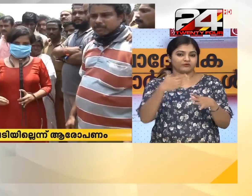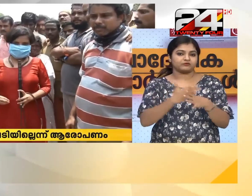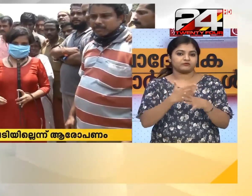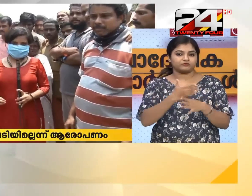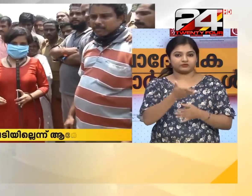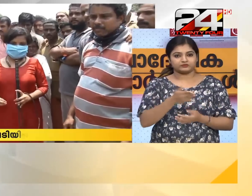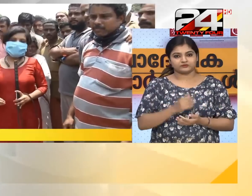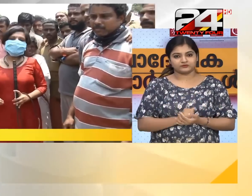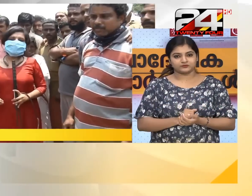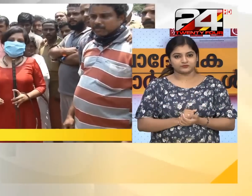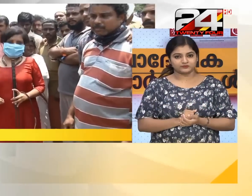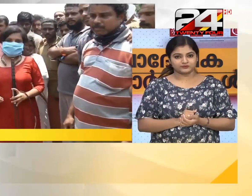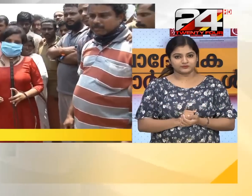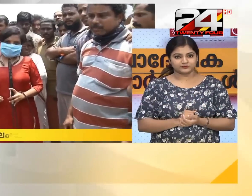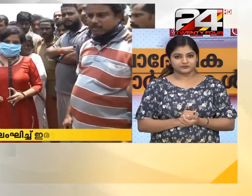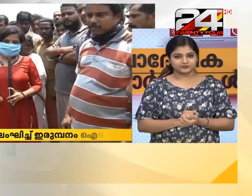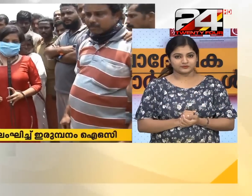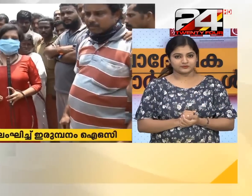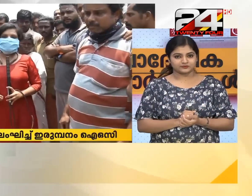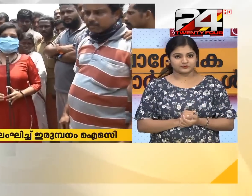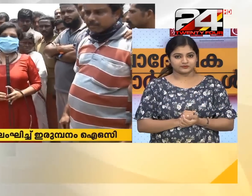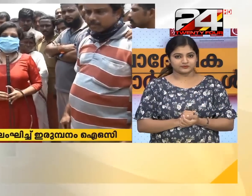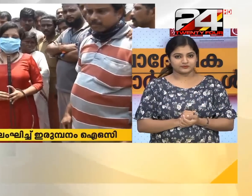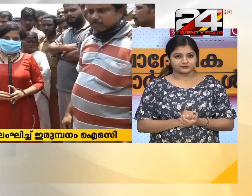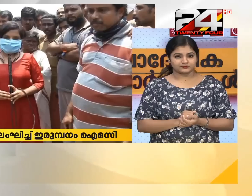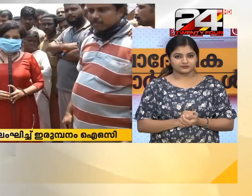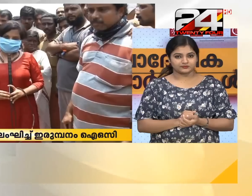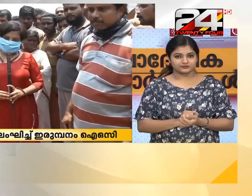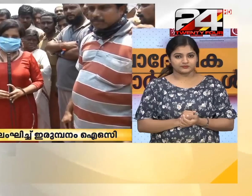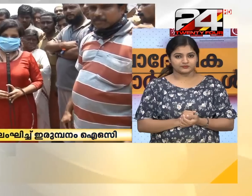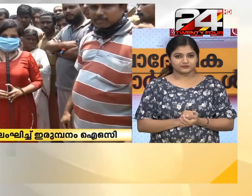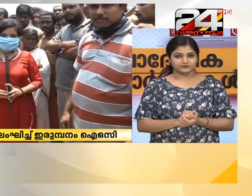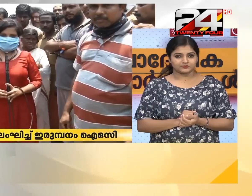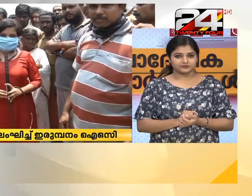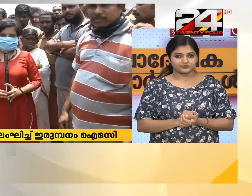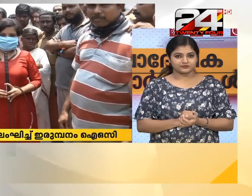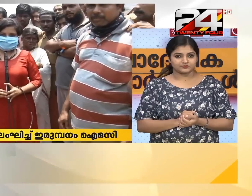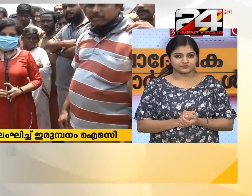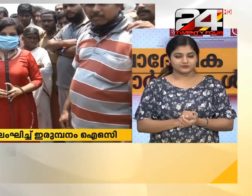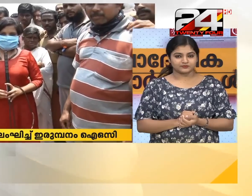പ്രവർത്തിക്കുന്നത്. ക്യാമറമാൻ യൂസഫ് കോട്ടയ്ക്കൊപ്പം സുധിഷ ധർമ്മൻ, 24 കൊച്ചി.